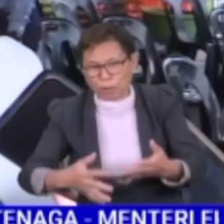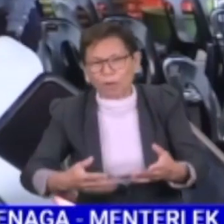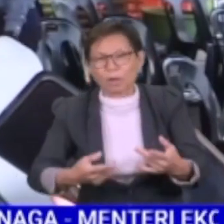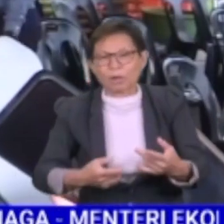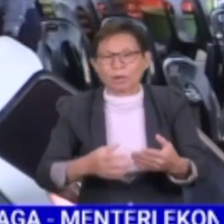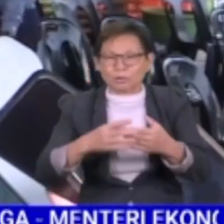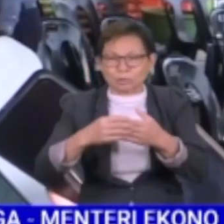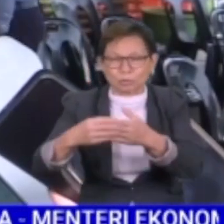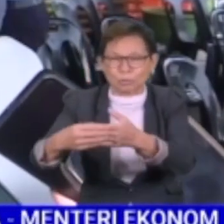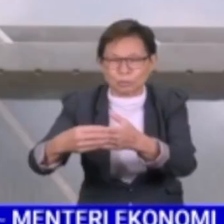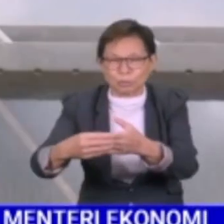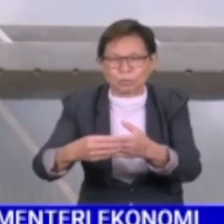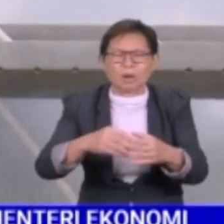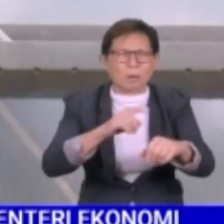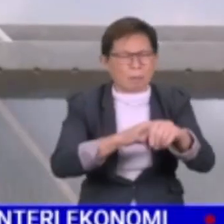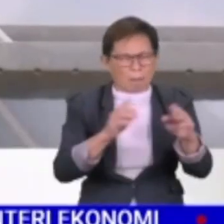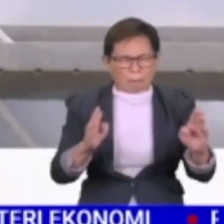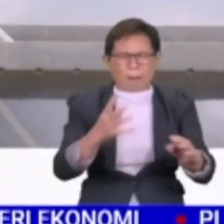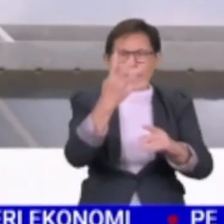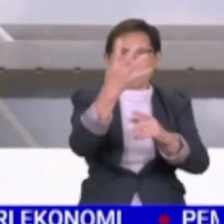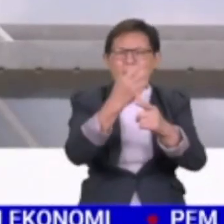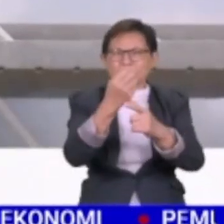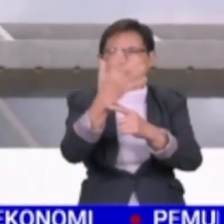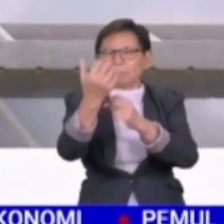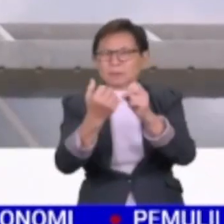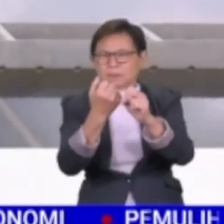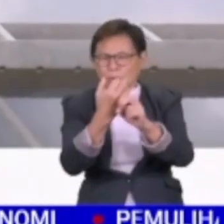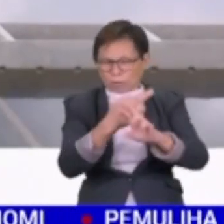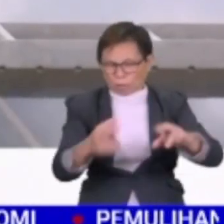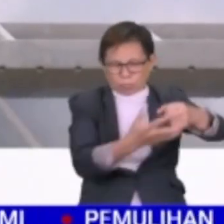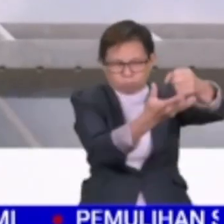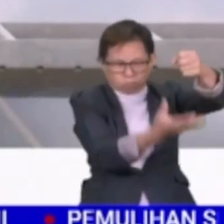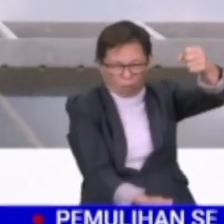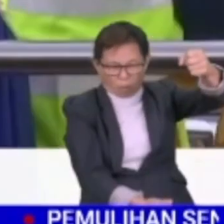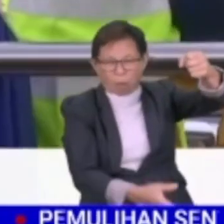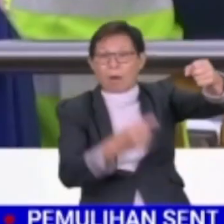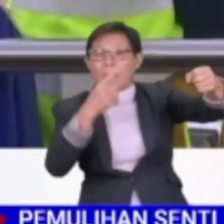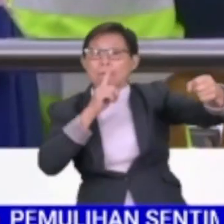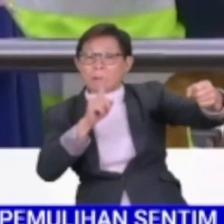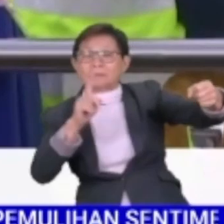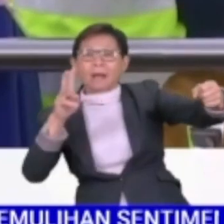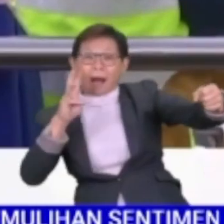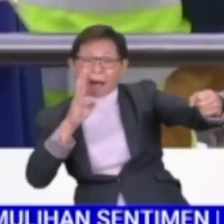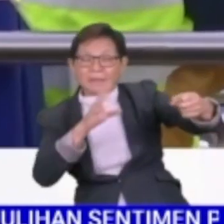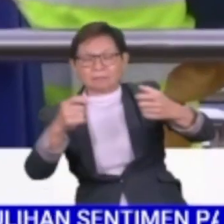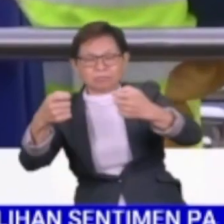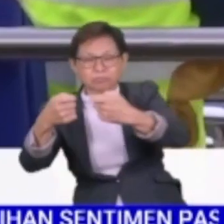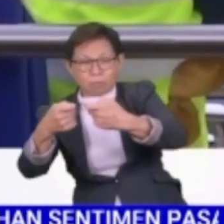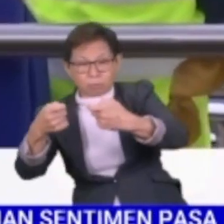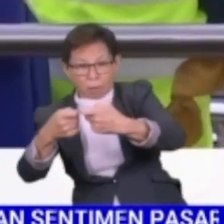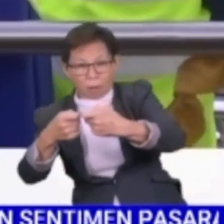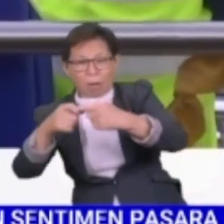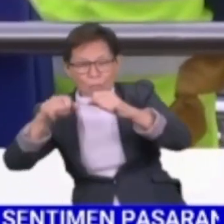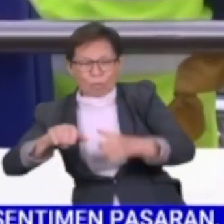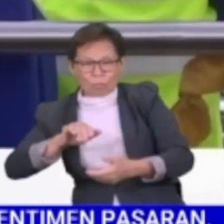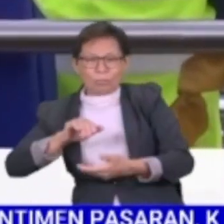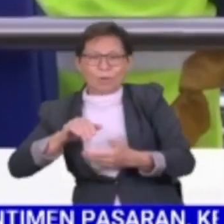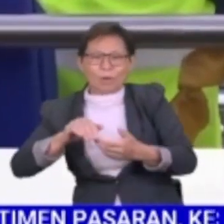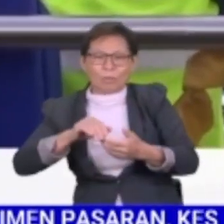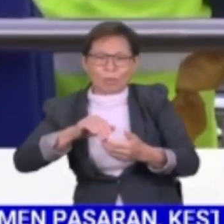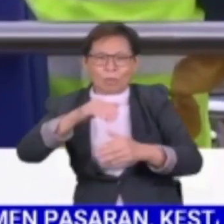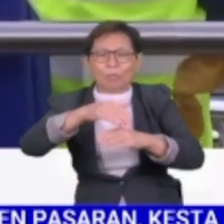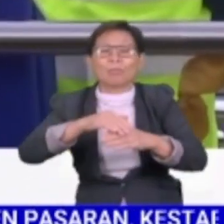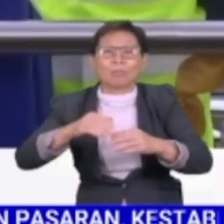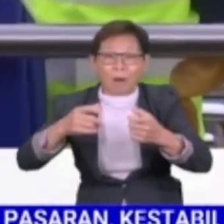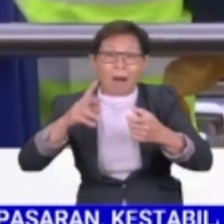dalam tempo 45 tahun lepas menjadikan dana yang besar untuk memastikan bahwa bakalan air dan gelitik dapat disalurkan ke